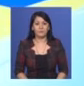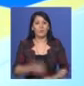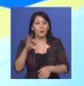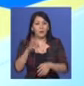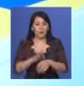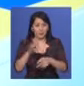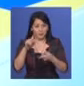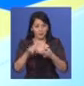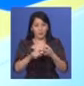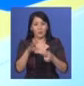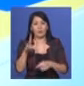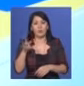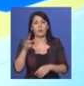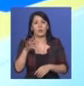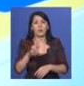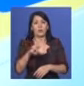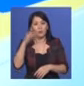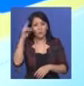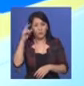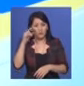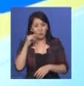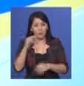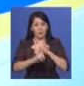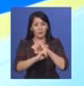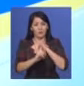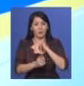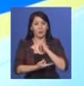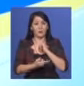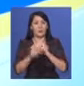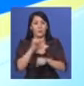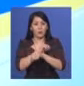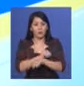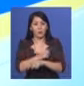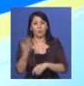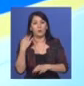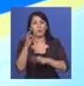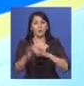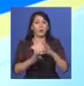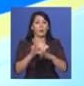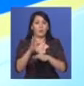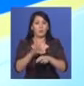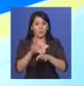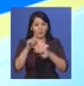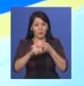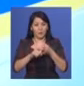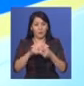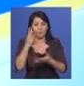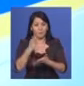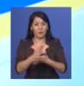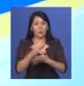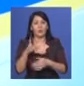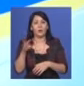Ал енді коронавирус пен пневмонияға шалдыққандар бойынша соңғы статистикаға тоқталсақ, өткен тәулікте коронавирустық белгілері